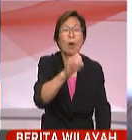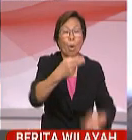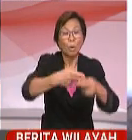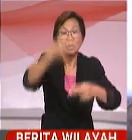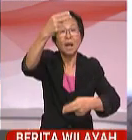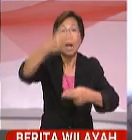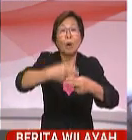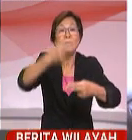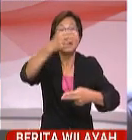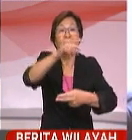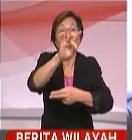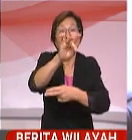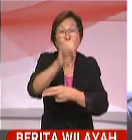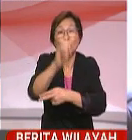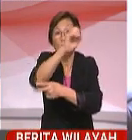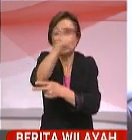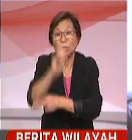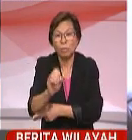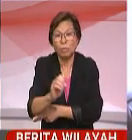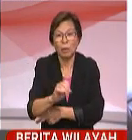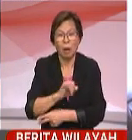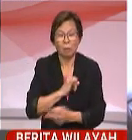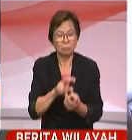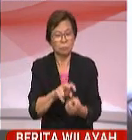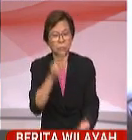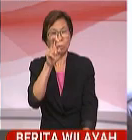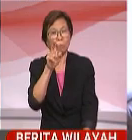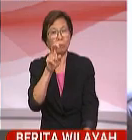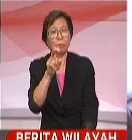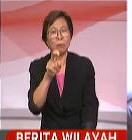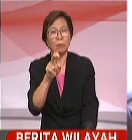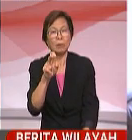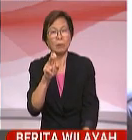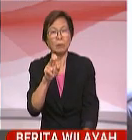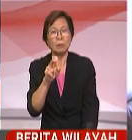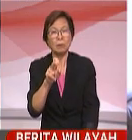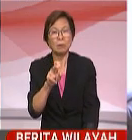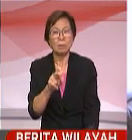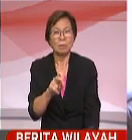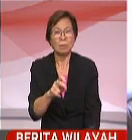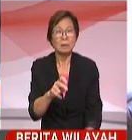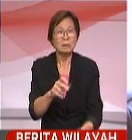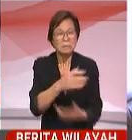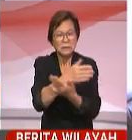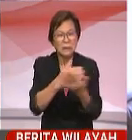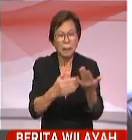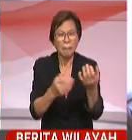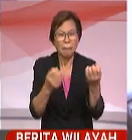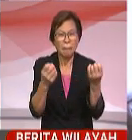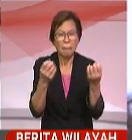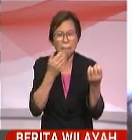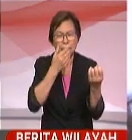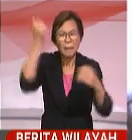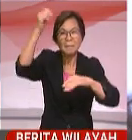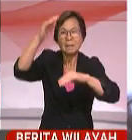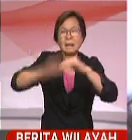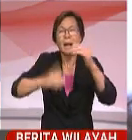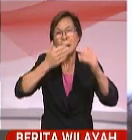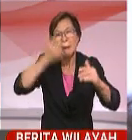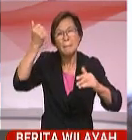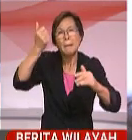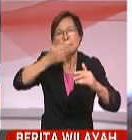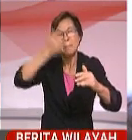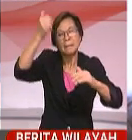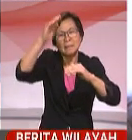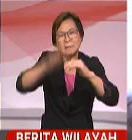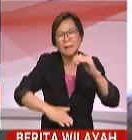80%. 80%, I was shocked myself. Some of them better than before COVID. So sekurang-kurangnya hanya akan dapat